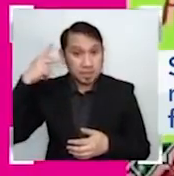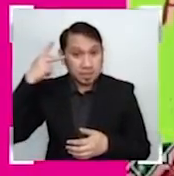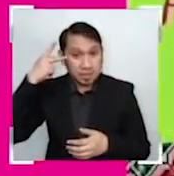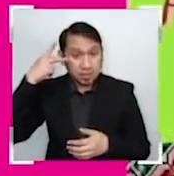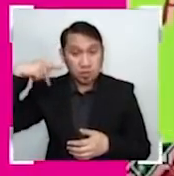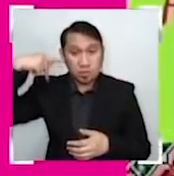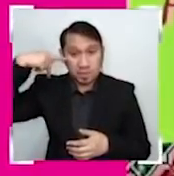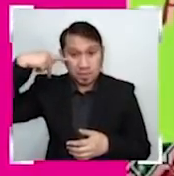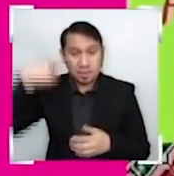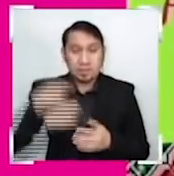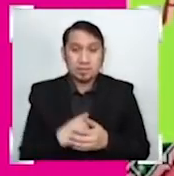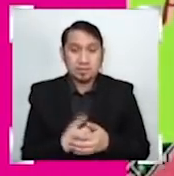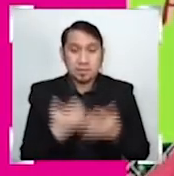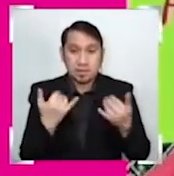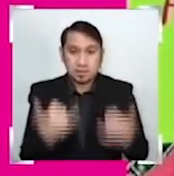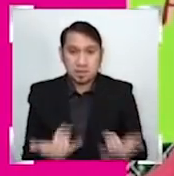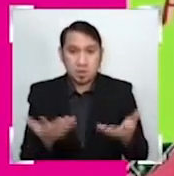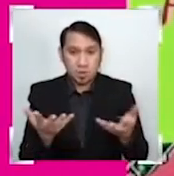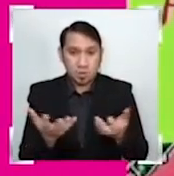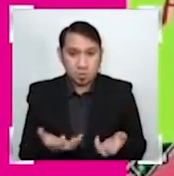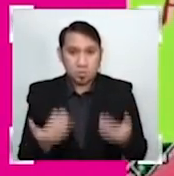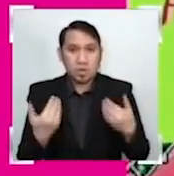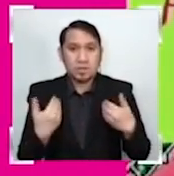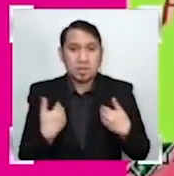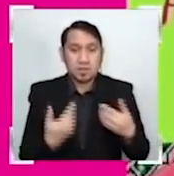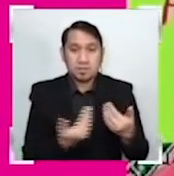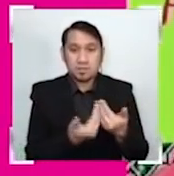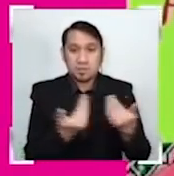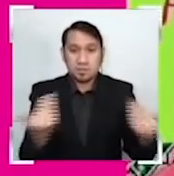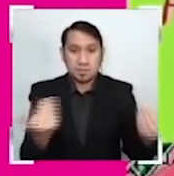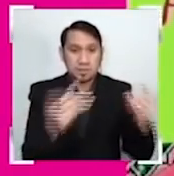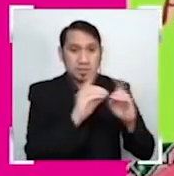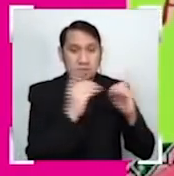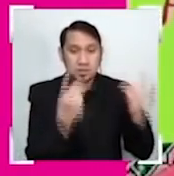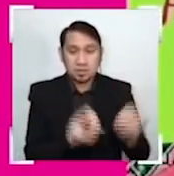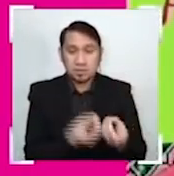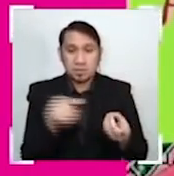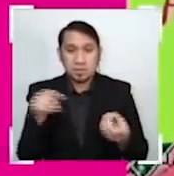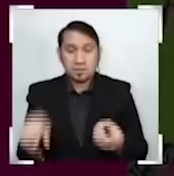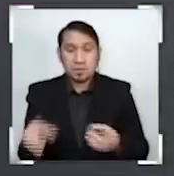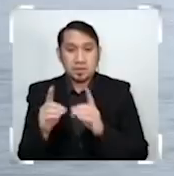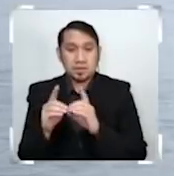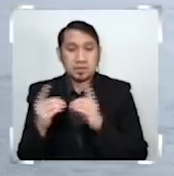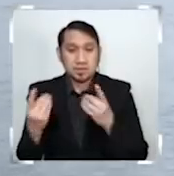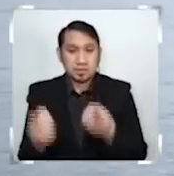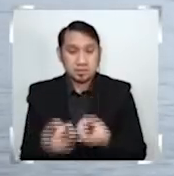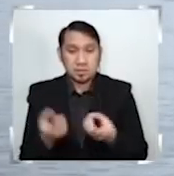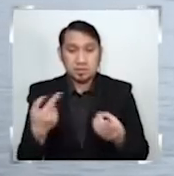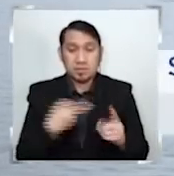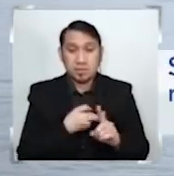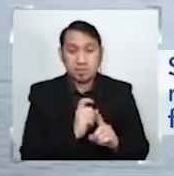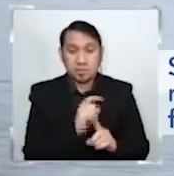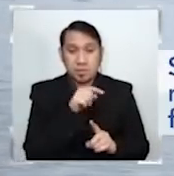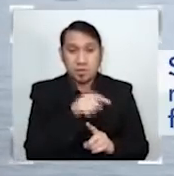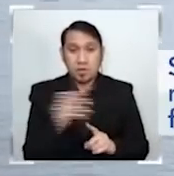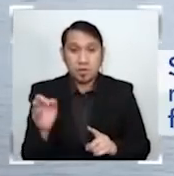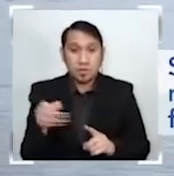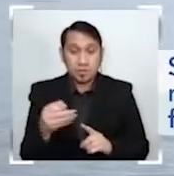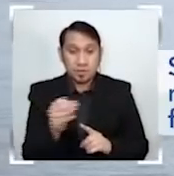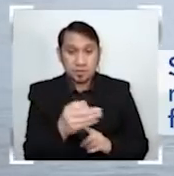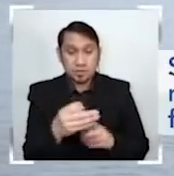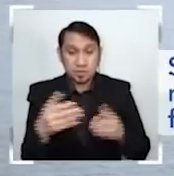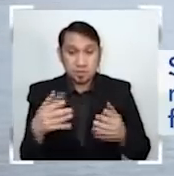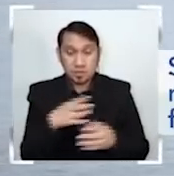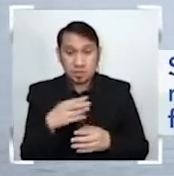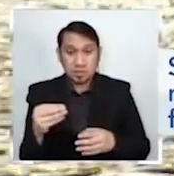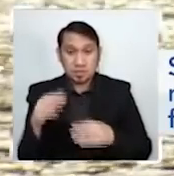sa magkaroon ng hiwalay na departamento para sa Fisheries and Aquatic Resources para mas mabigyan ng atensyon ang sektor